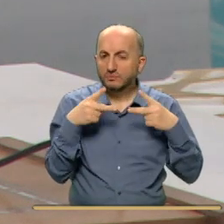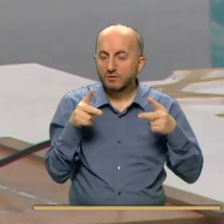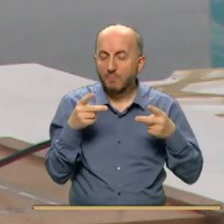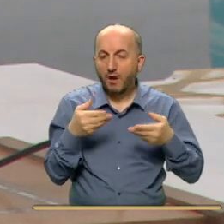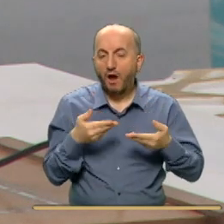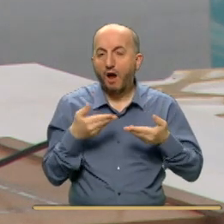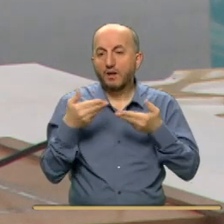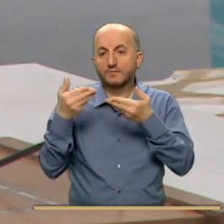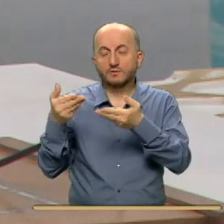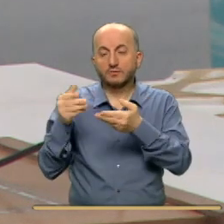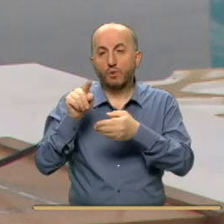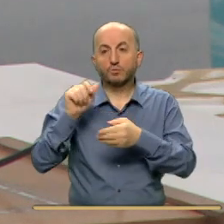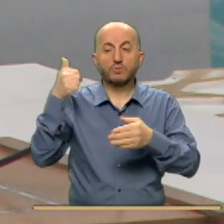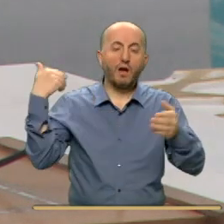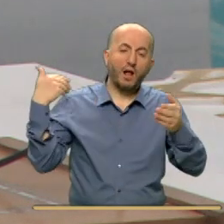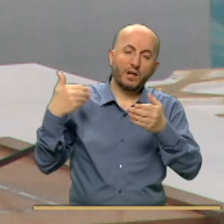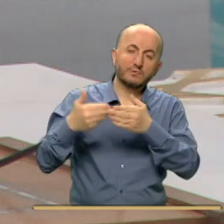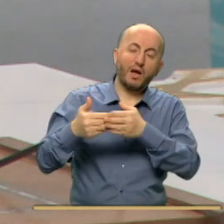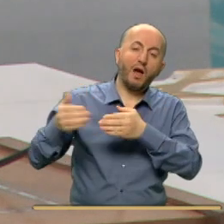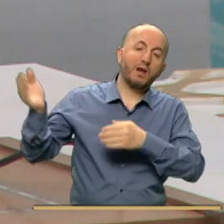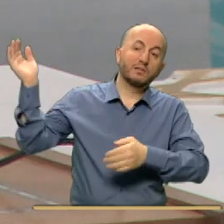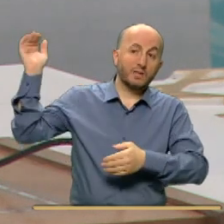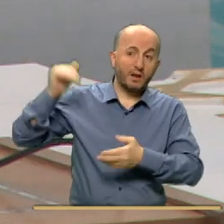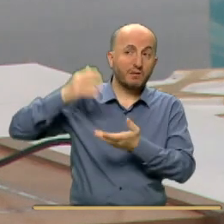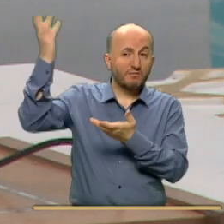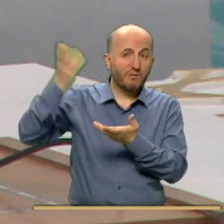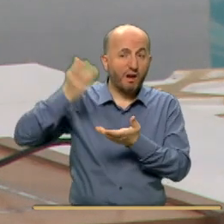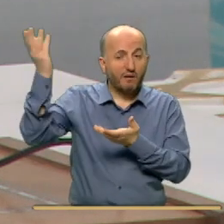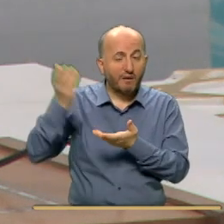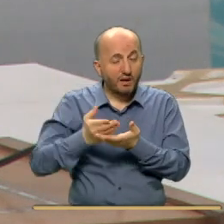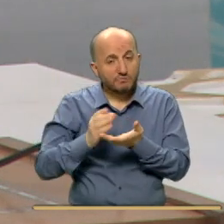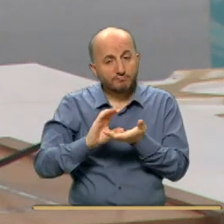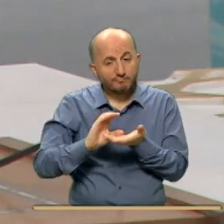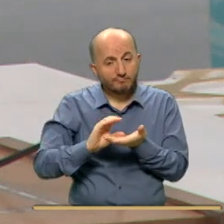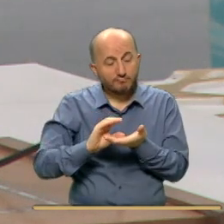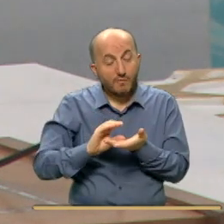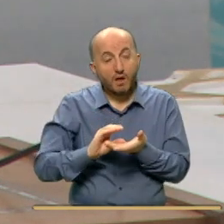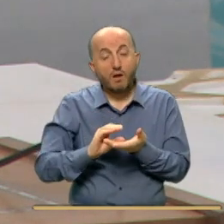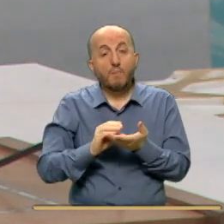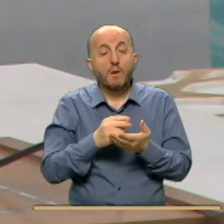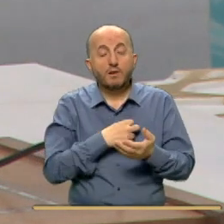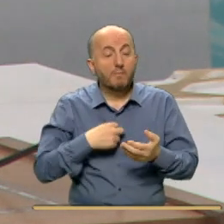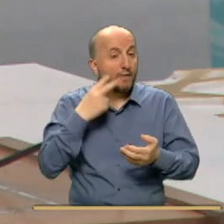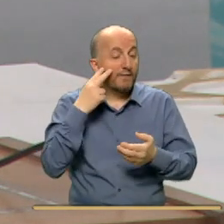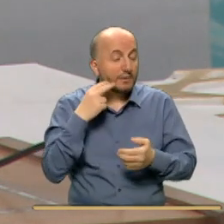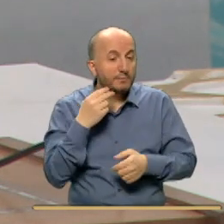deniyor. Yani o güne kadar indirilen, gönderilen vahiyleri, Kur'an-ı Kerim'i Peygamberimiz